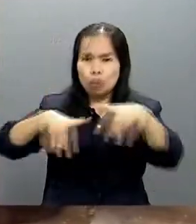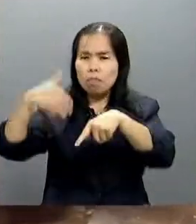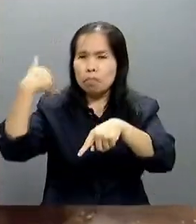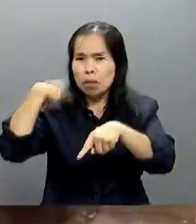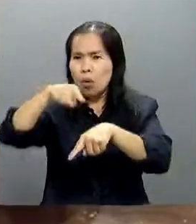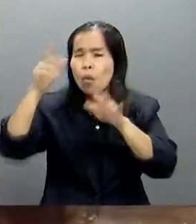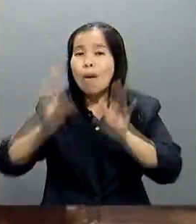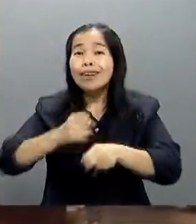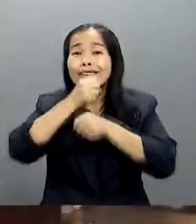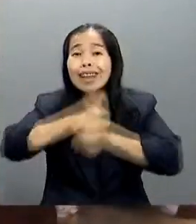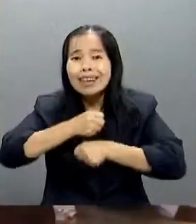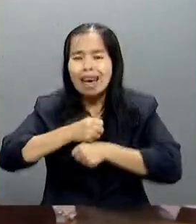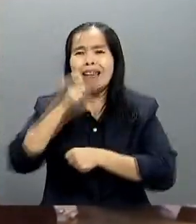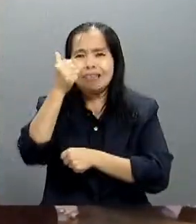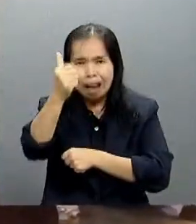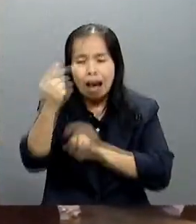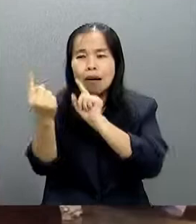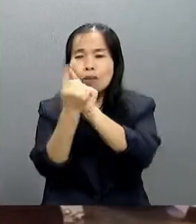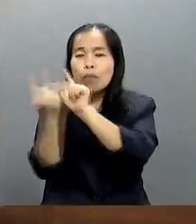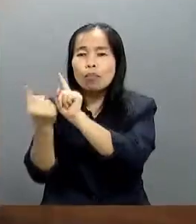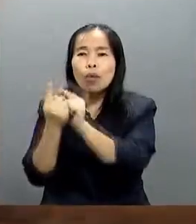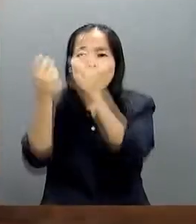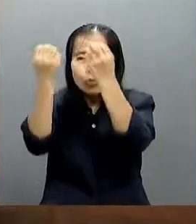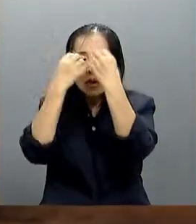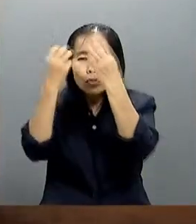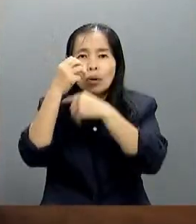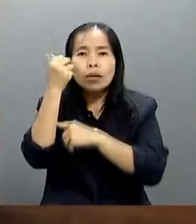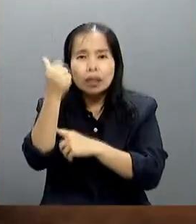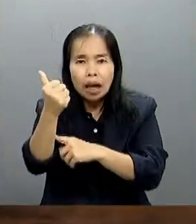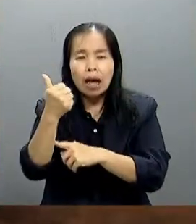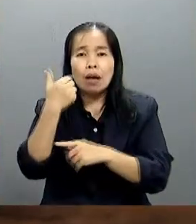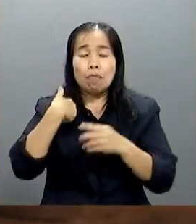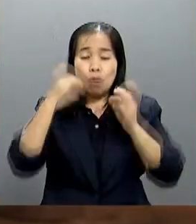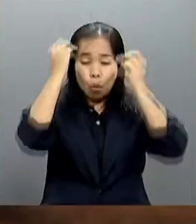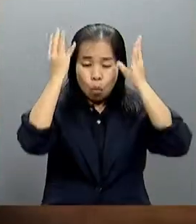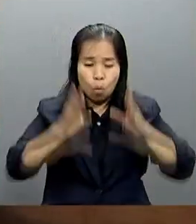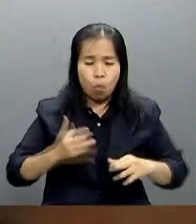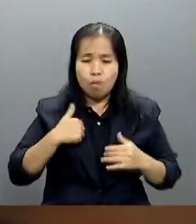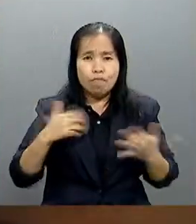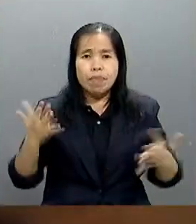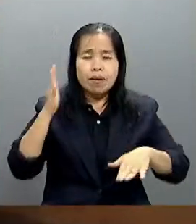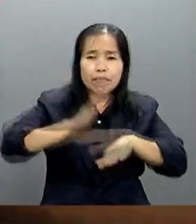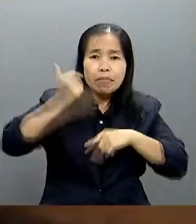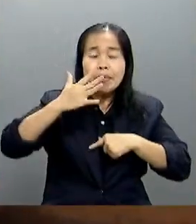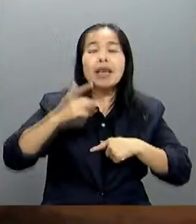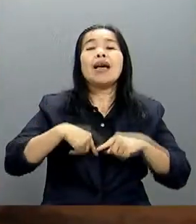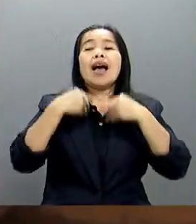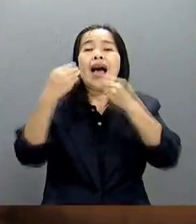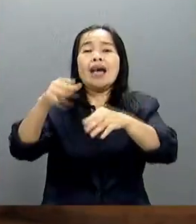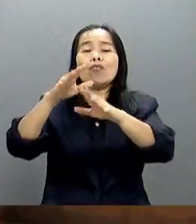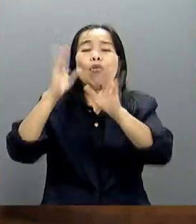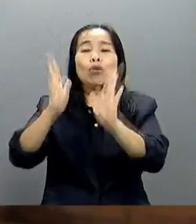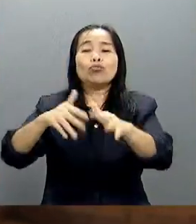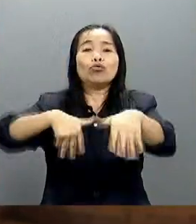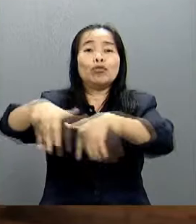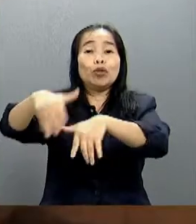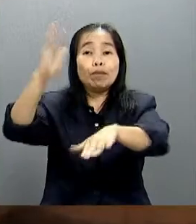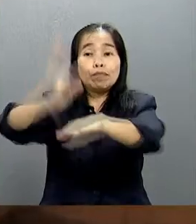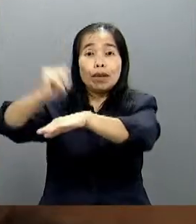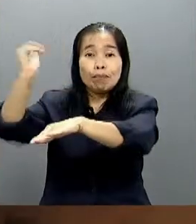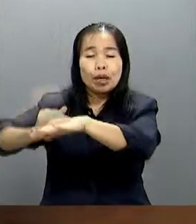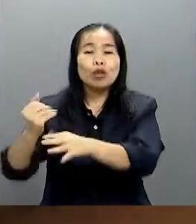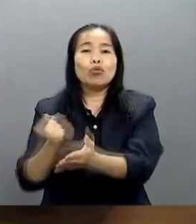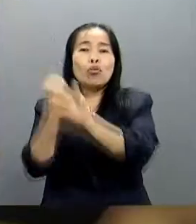เขาได้เพราะว่าหลายทักษะครูเองก็ไม่มีครูก็เอาโอกาสเนี้ยไปเรียนรู้กับนักเรียนพร้อมกันก็คิดว่าน่าจะเป็น